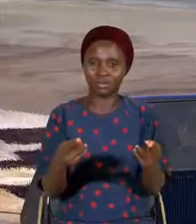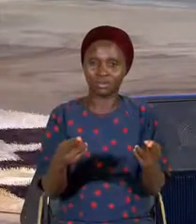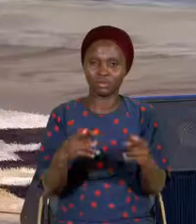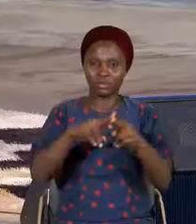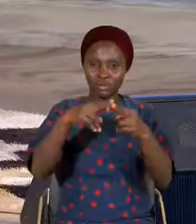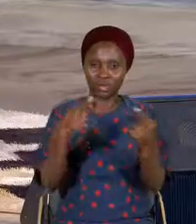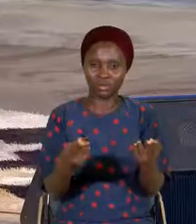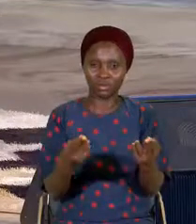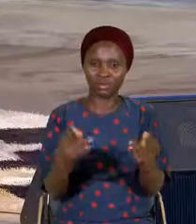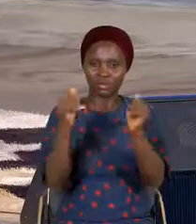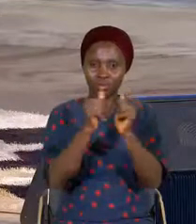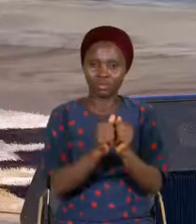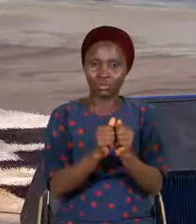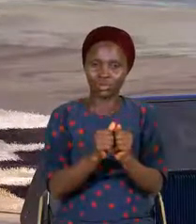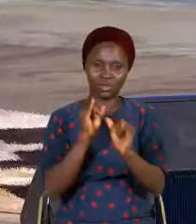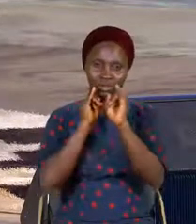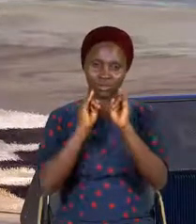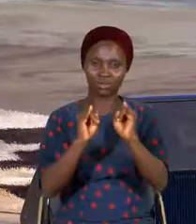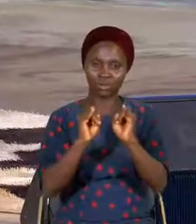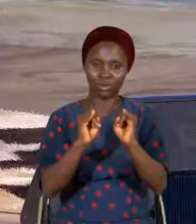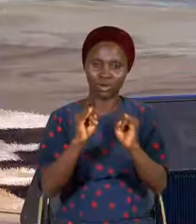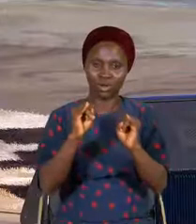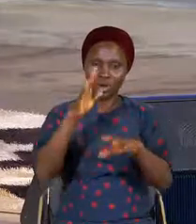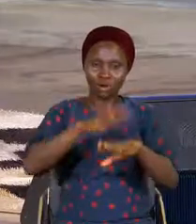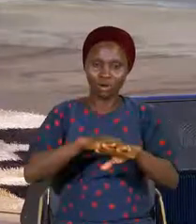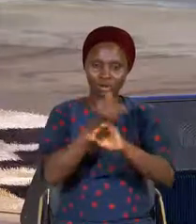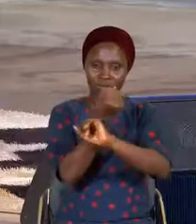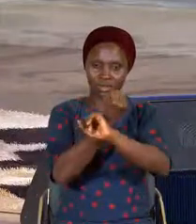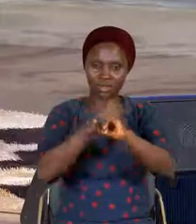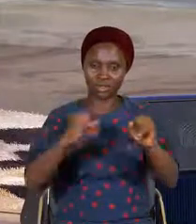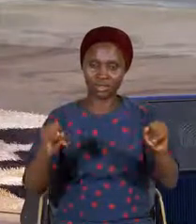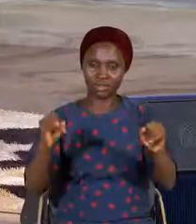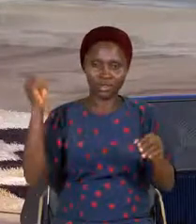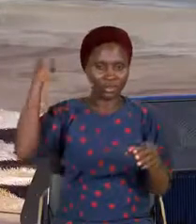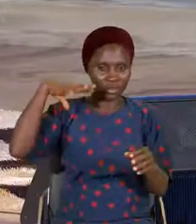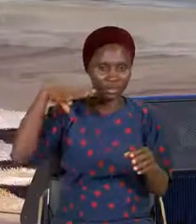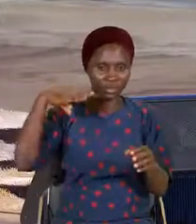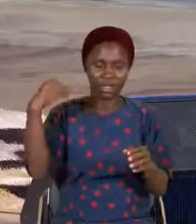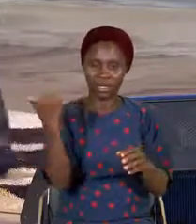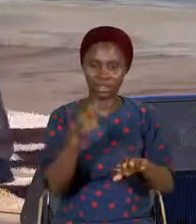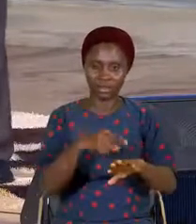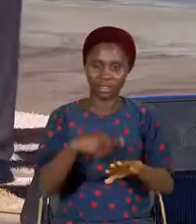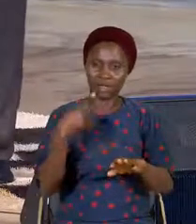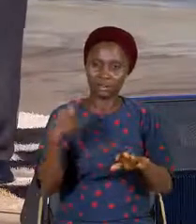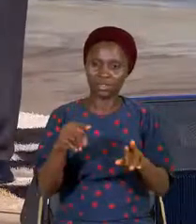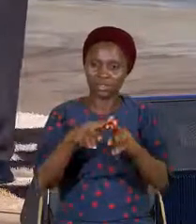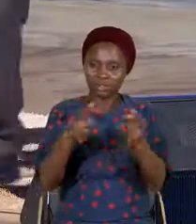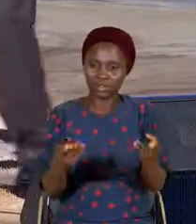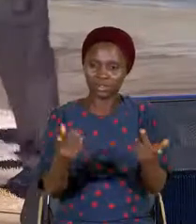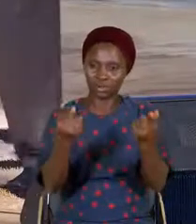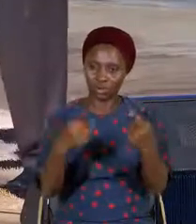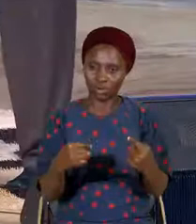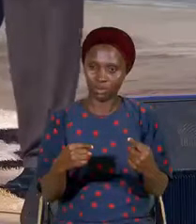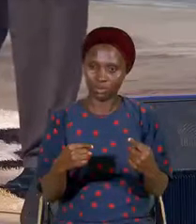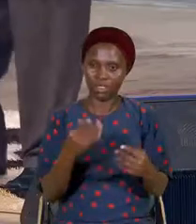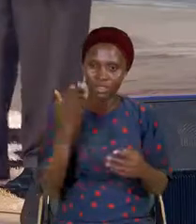la grâce salvatrice. La révélation avec l'instruction sur la grâce salvatrice. Chaque fois que la